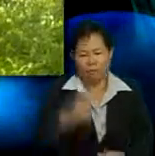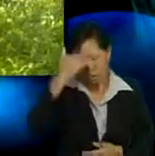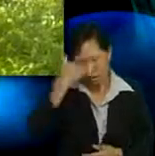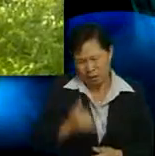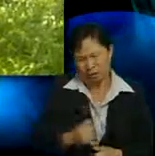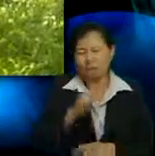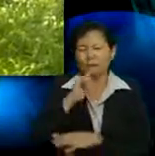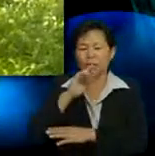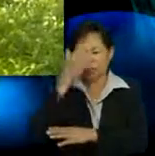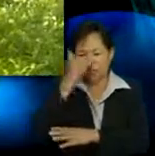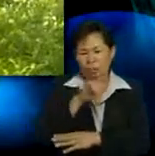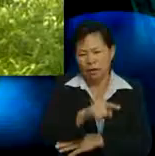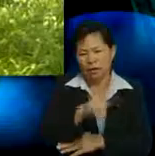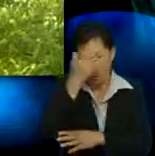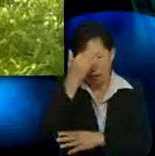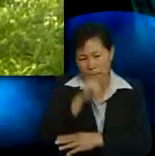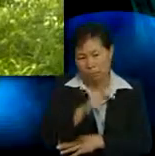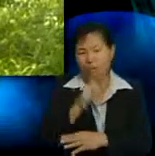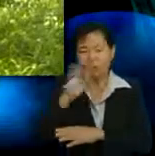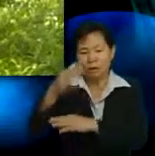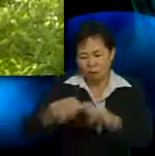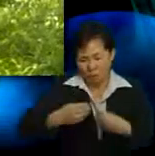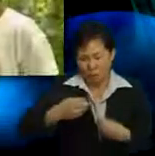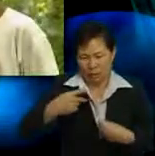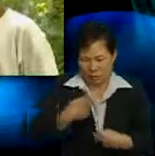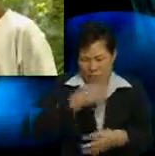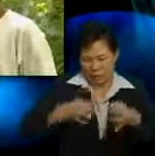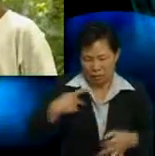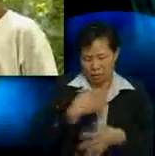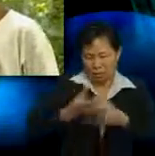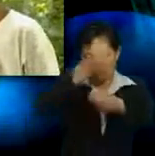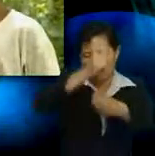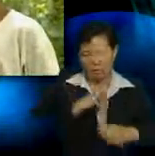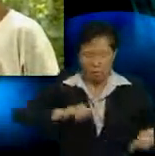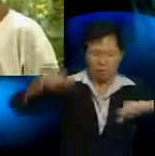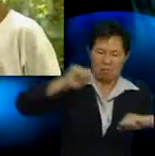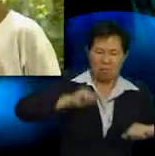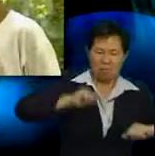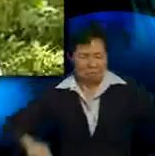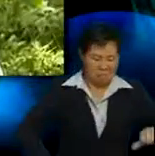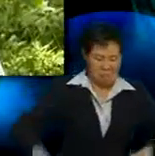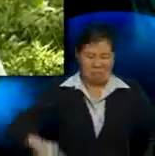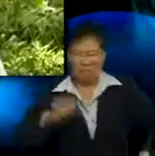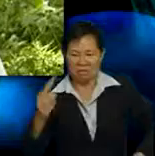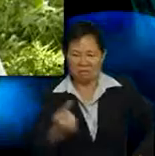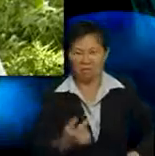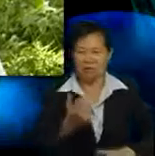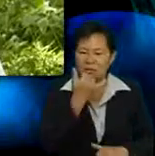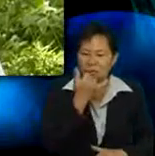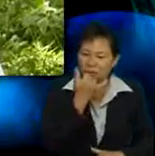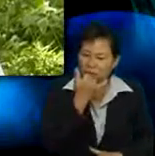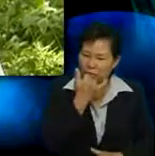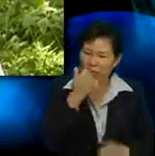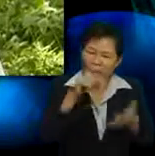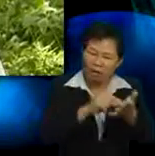Kenapa kau janji nak bagi kami kalau kami menang? Aku belagak saja. Soalannya,